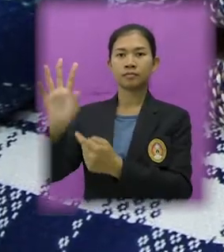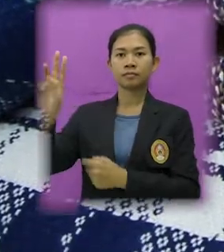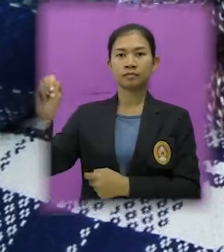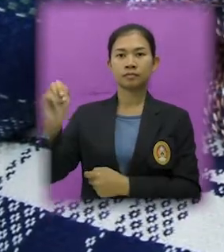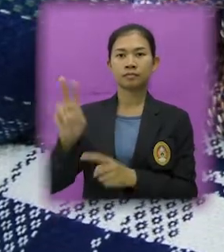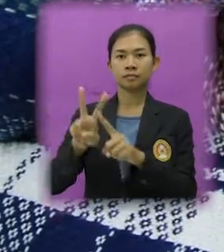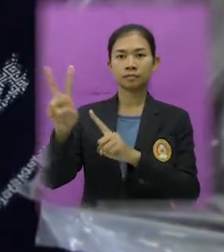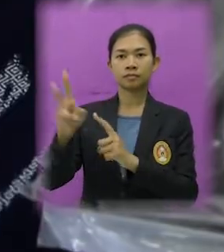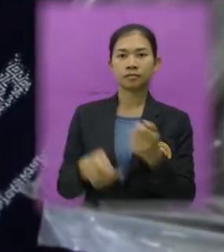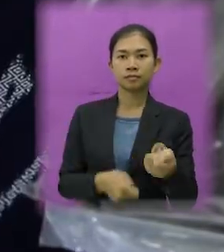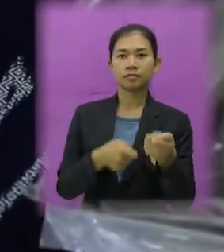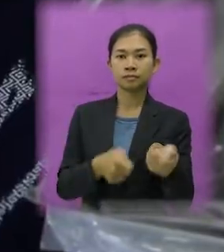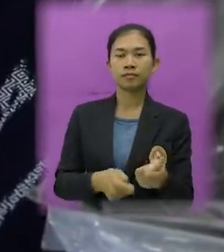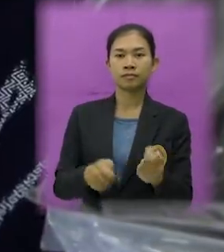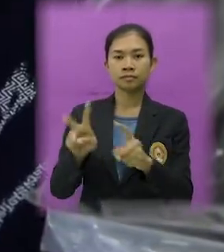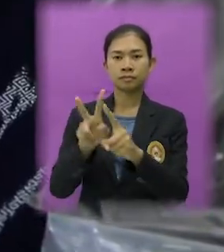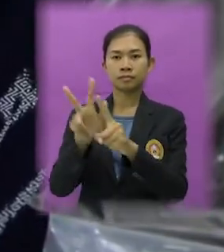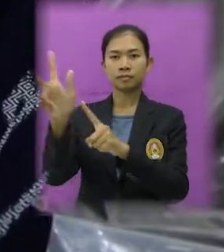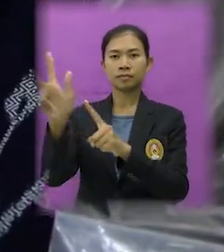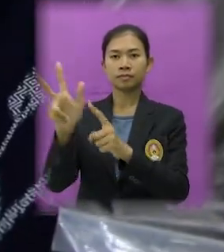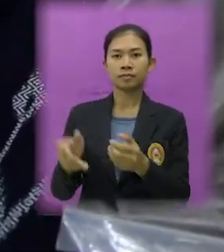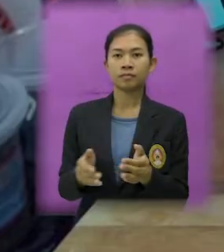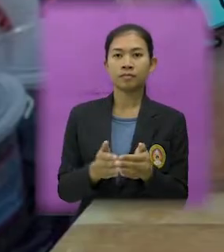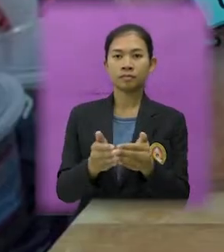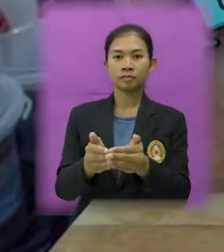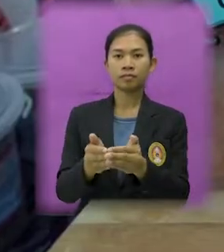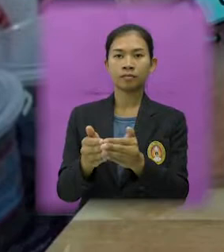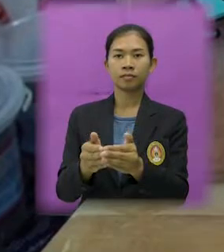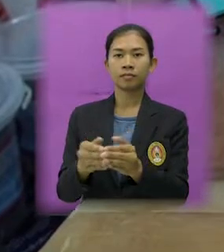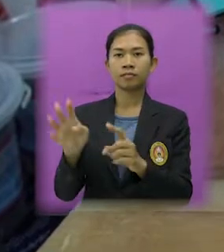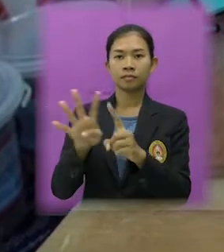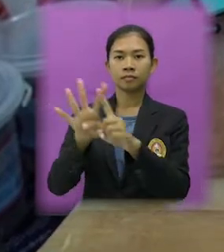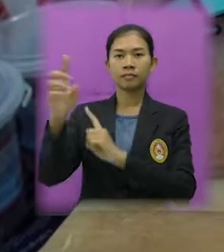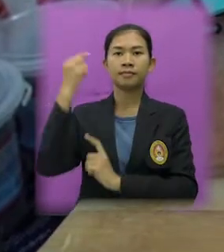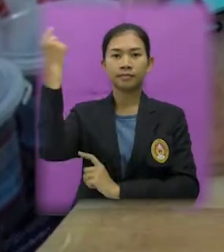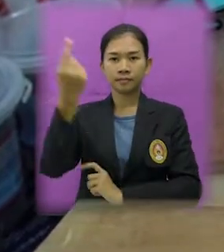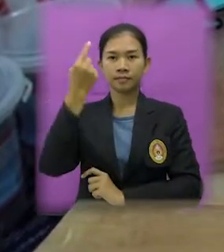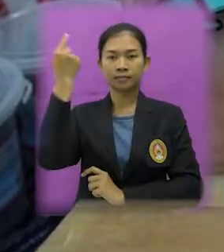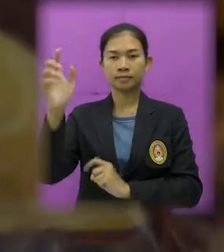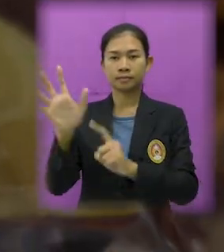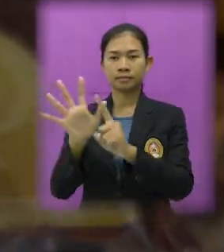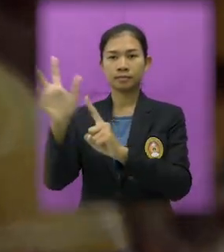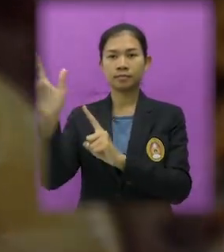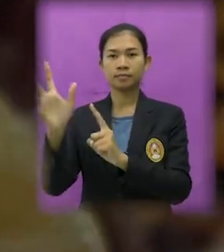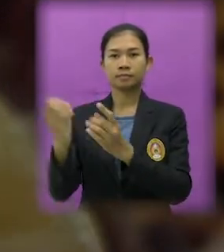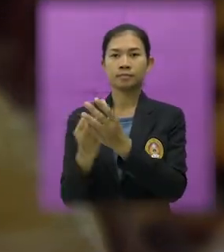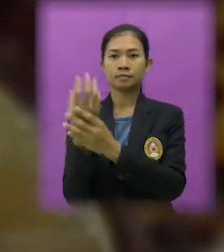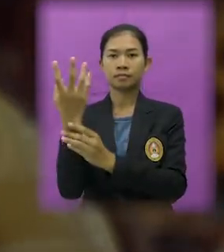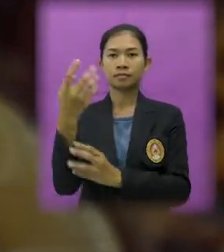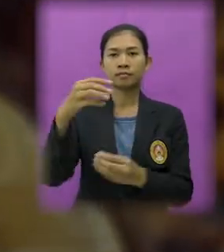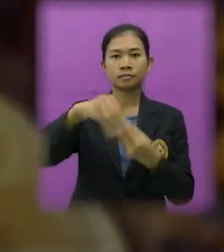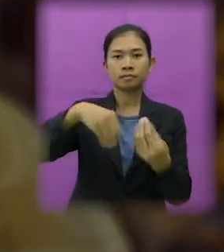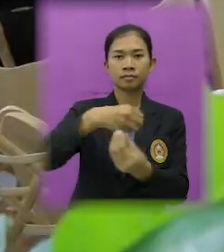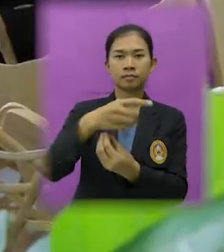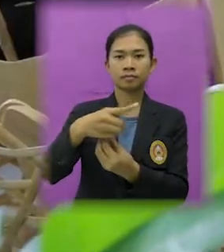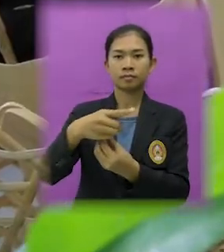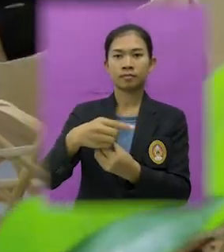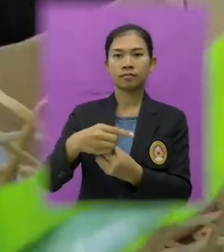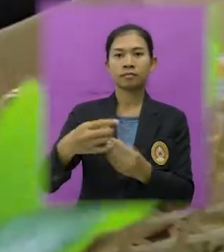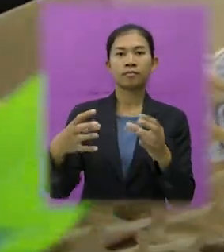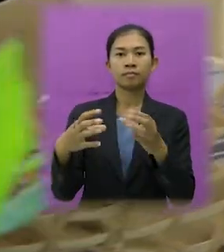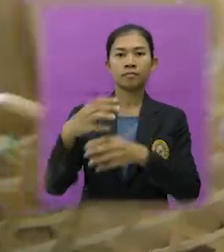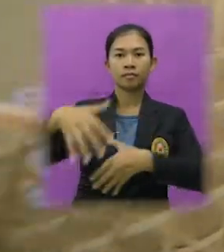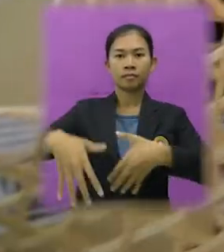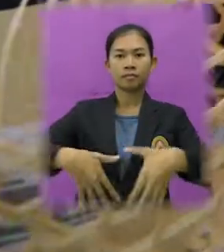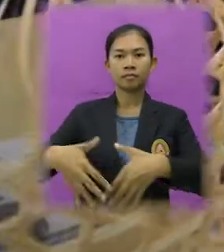กลุ่มคราม2กลุ่มเกษตร3กลุ่มประมง4กลุ่มท่องเที่ยวและ5กลุ่มป่าเศรษฐ